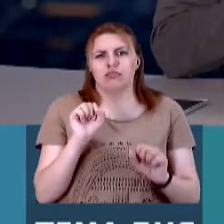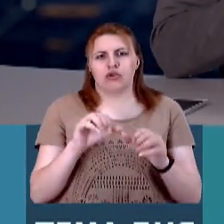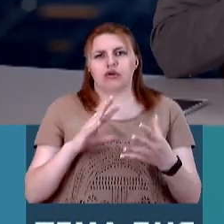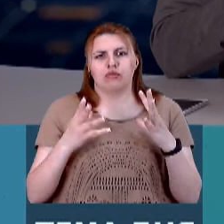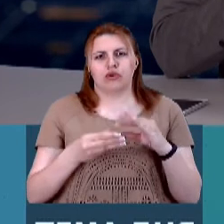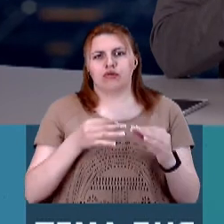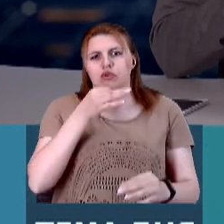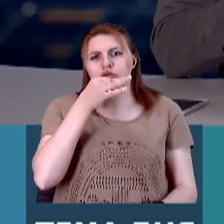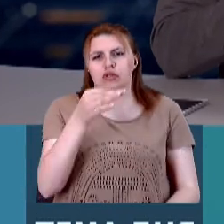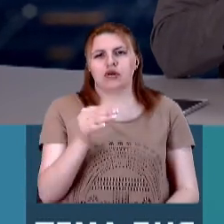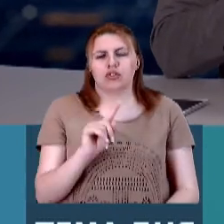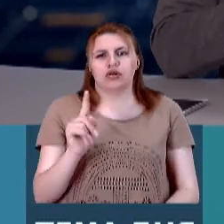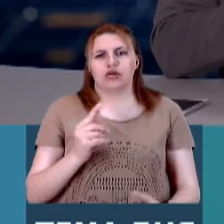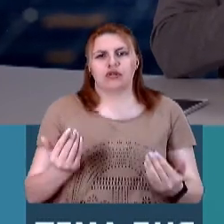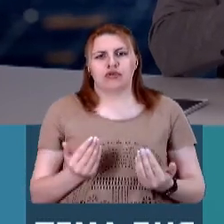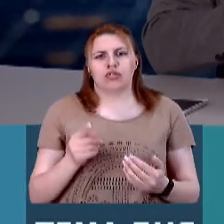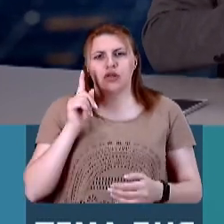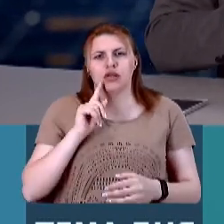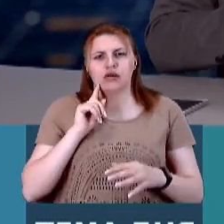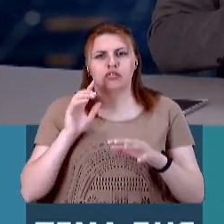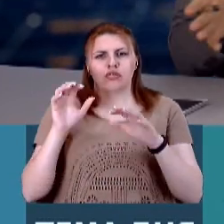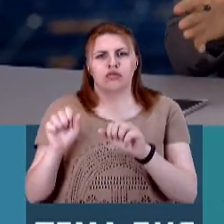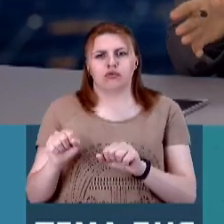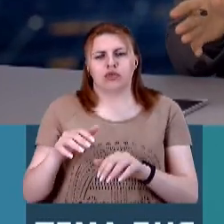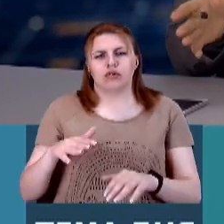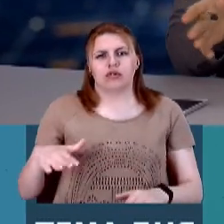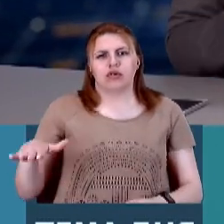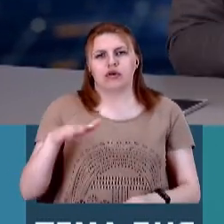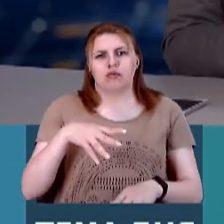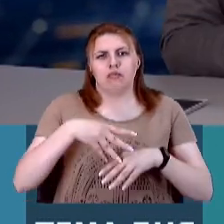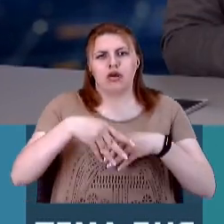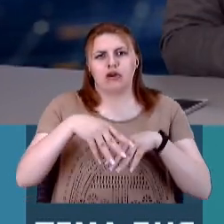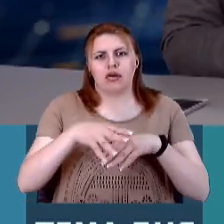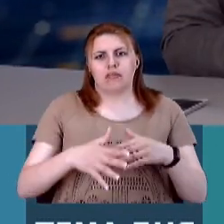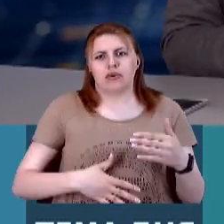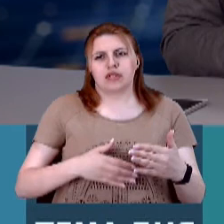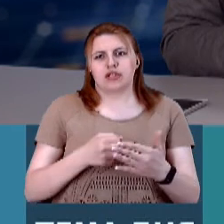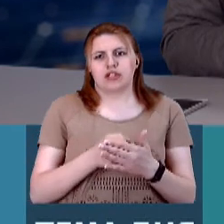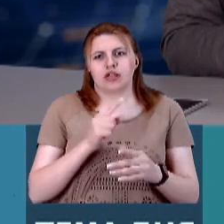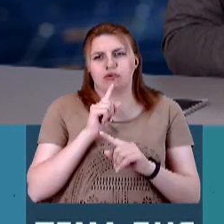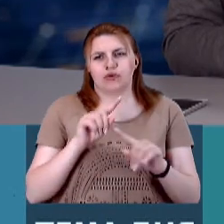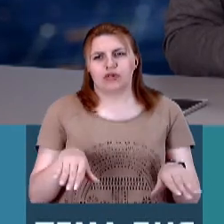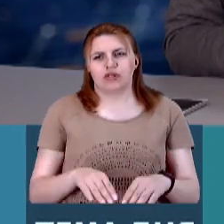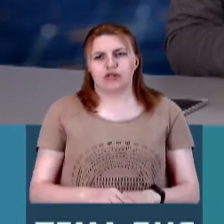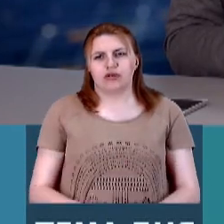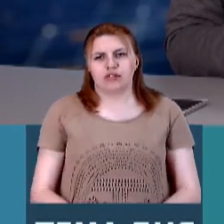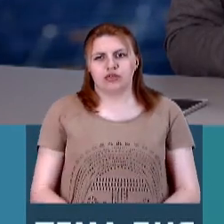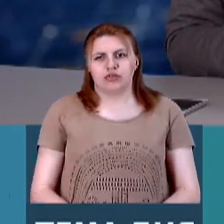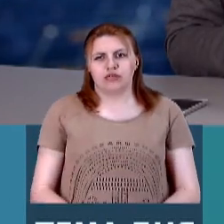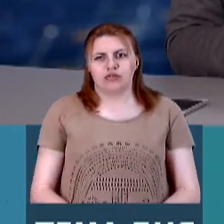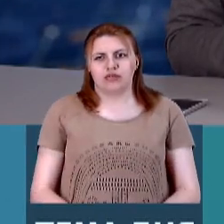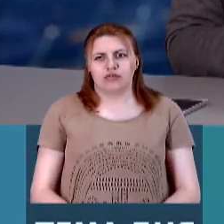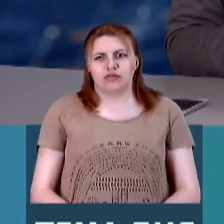підсумовуючи сказати, що живучи на тимчасово окупованих територіях, парадами сит не будеш? Ні,